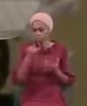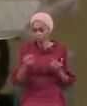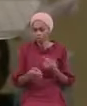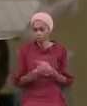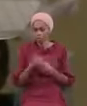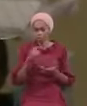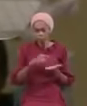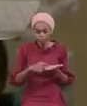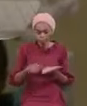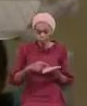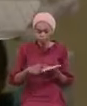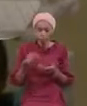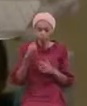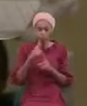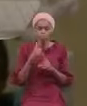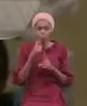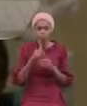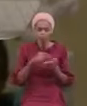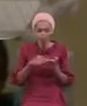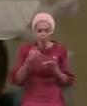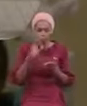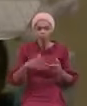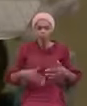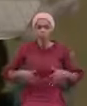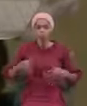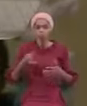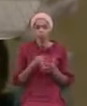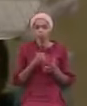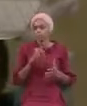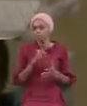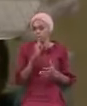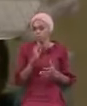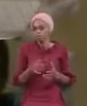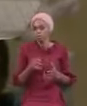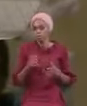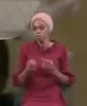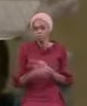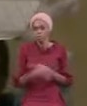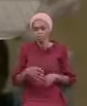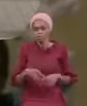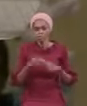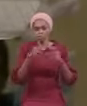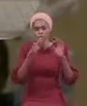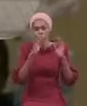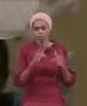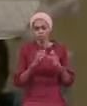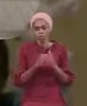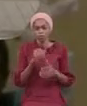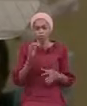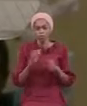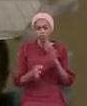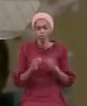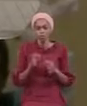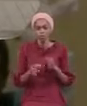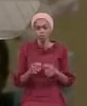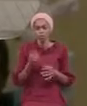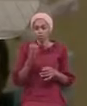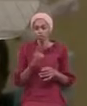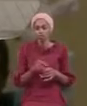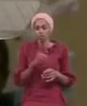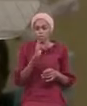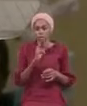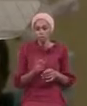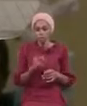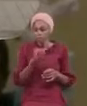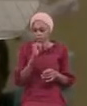spéciale va pas te laisser ce va pas ce va continu avec toi tu nes pas pressé ce jour tu